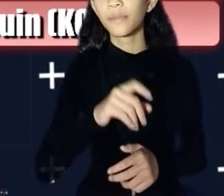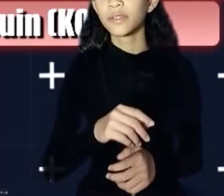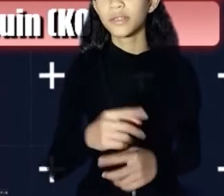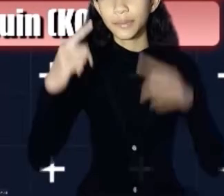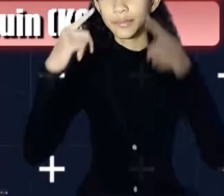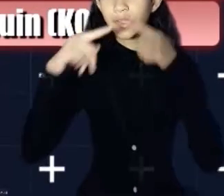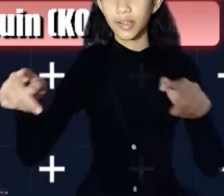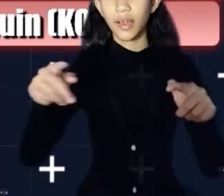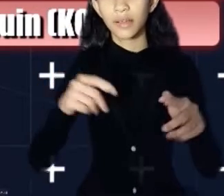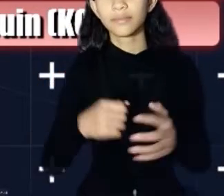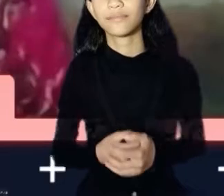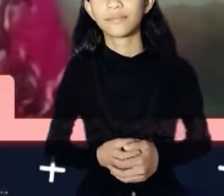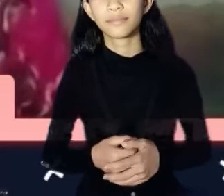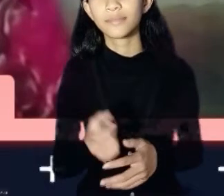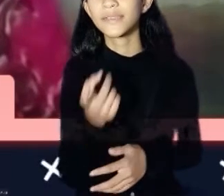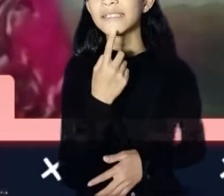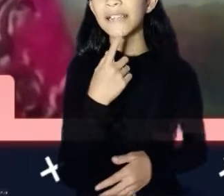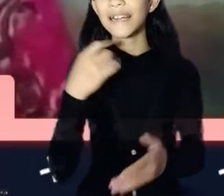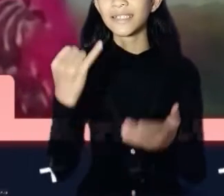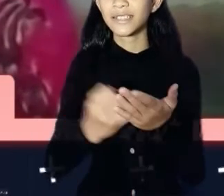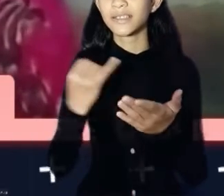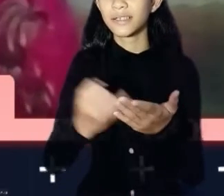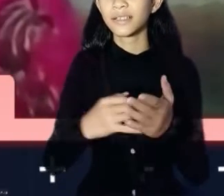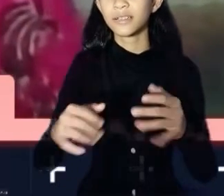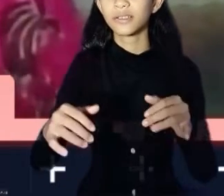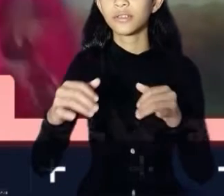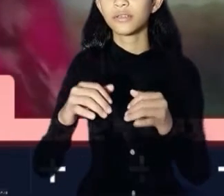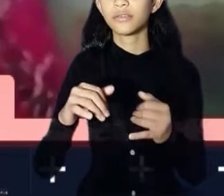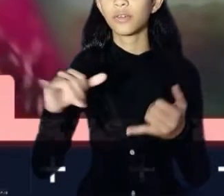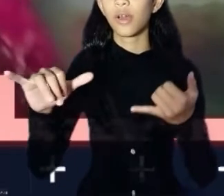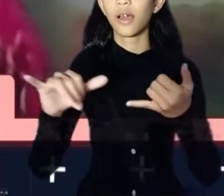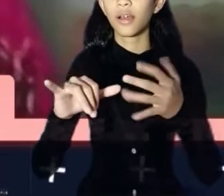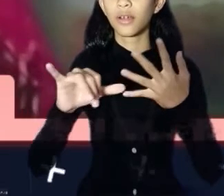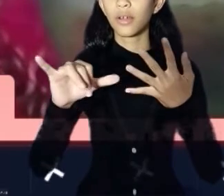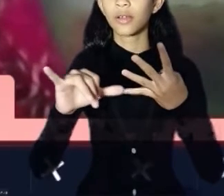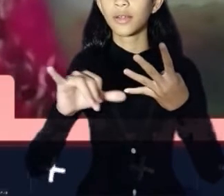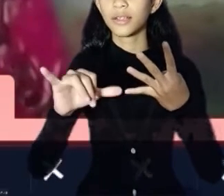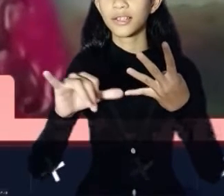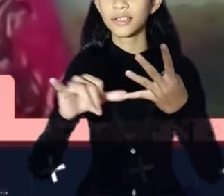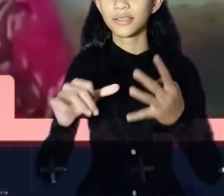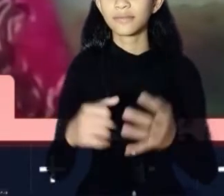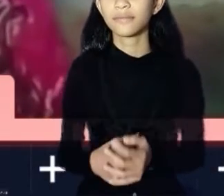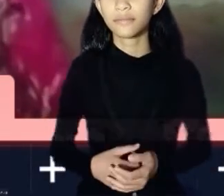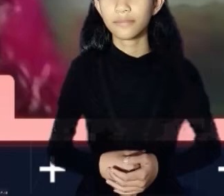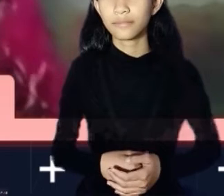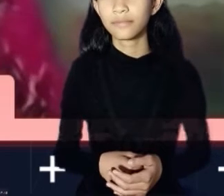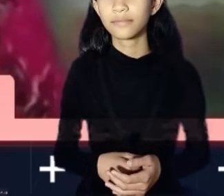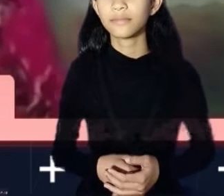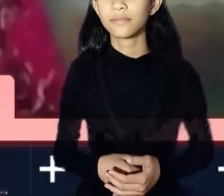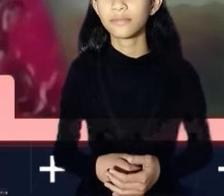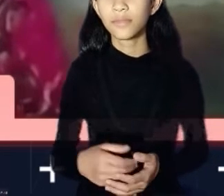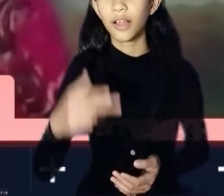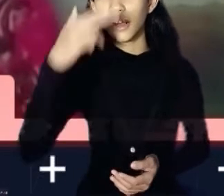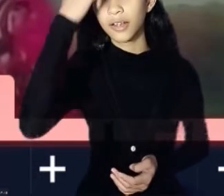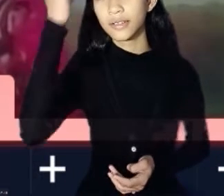tentang Injil Yohanes jadi Kalaupun kita jawab kita nggak mau baca ayat yang lain karena pertanyaan ini